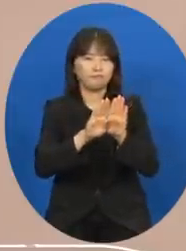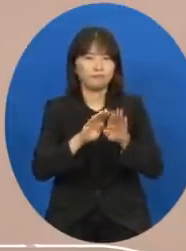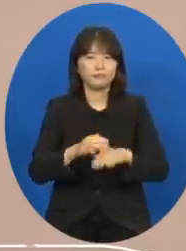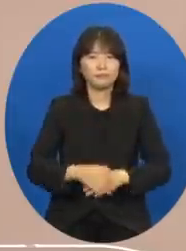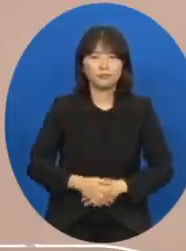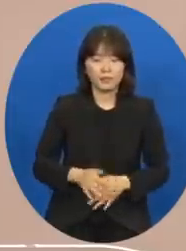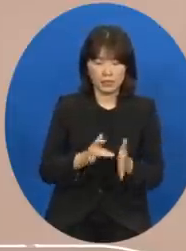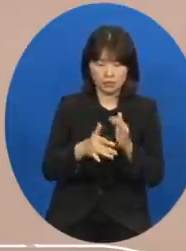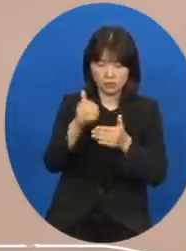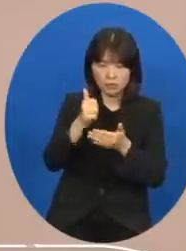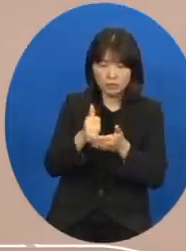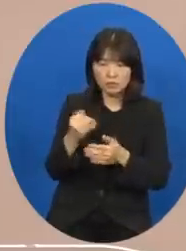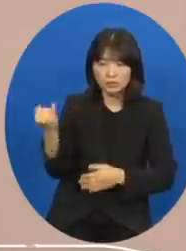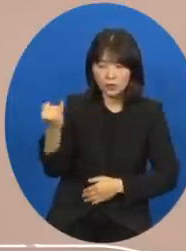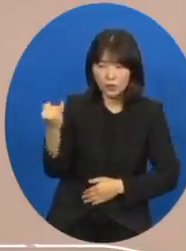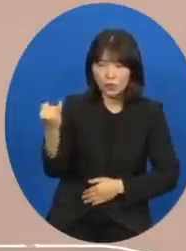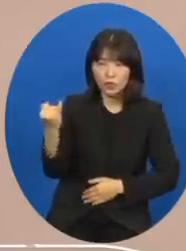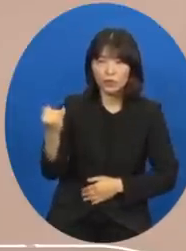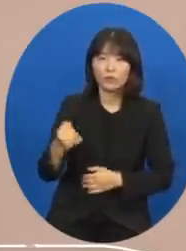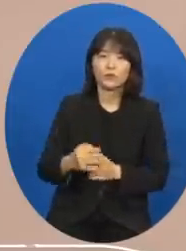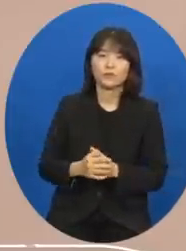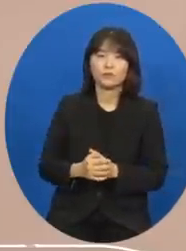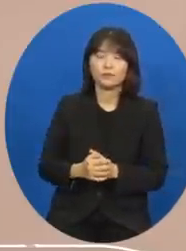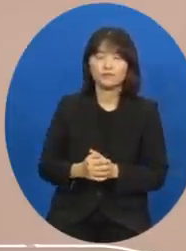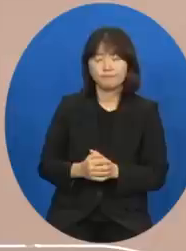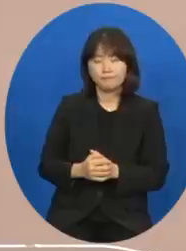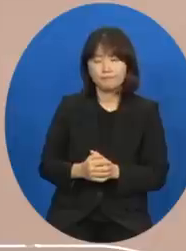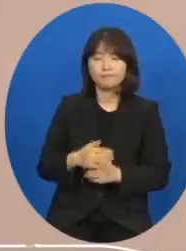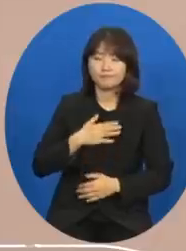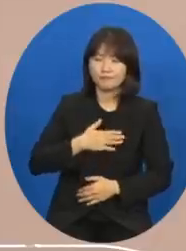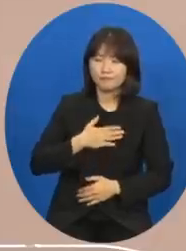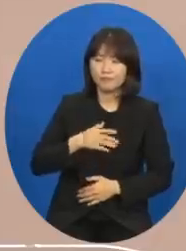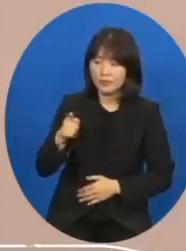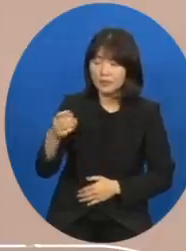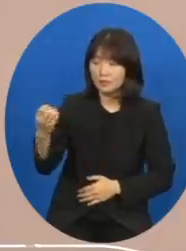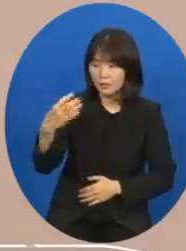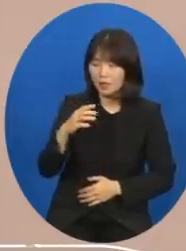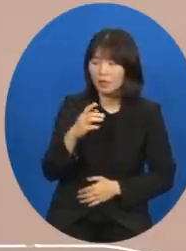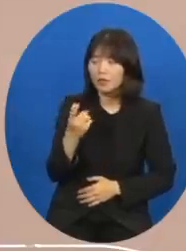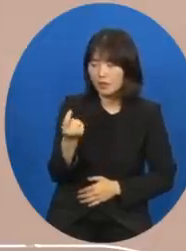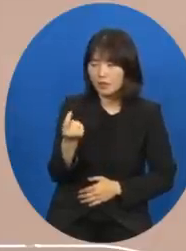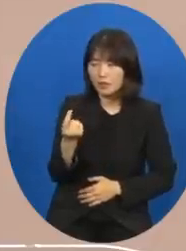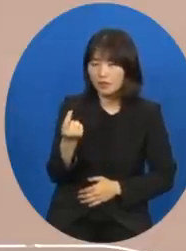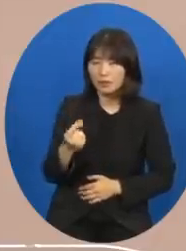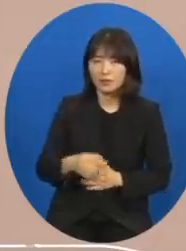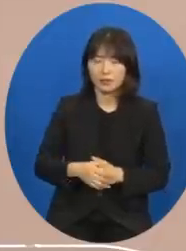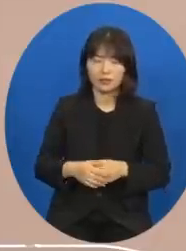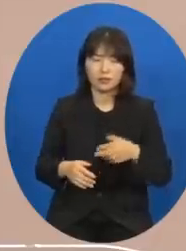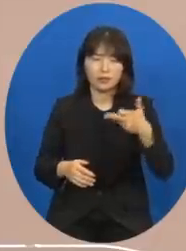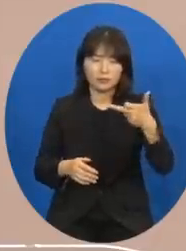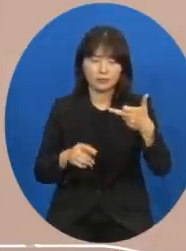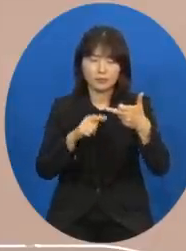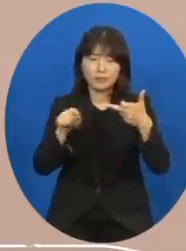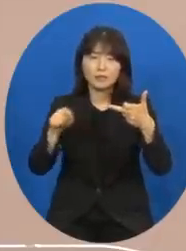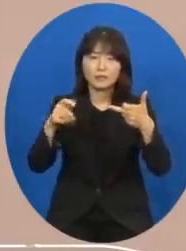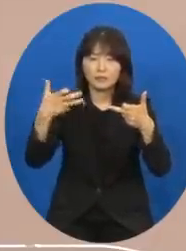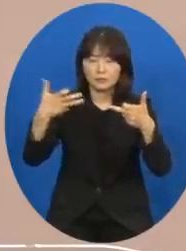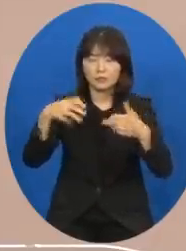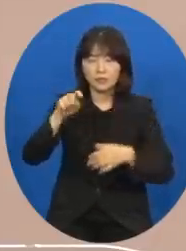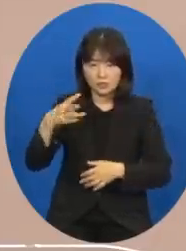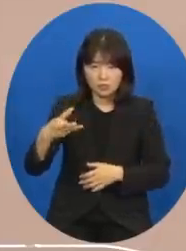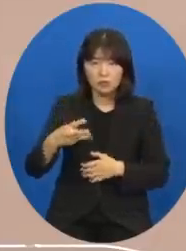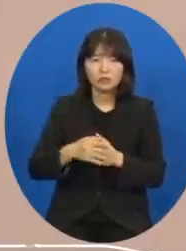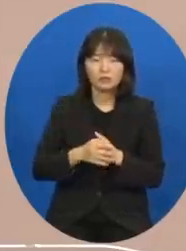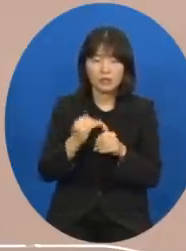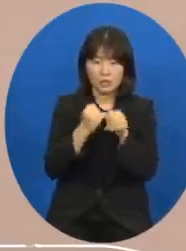예수님께서 그 여인이 그렇게 나오니까 옳다고 그랬어요. 내 말이 옳다. 17절, 18절에 남편이 없다고